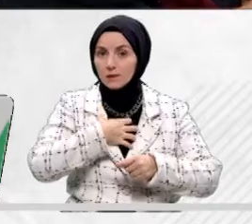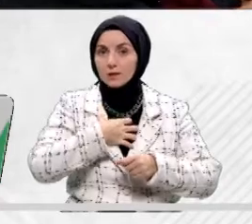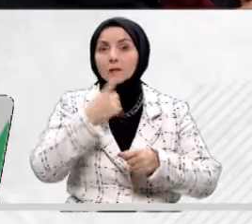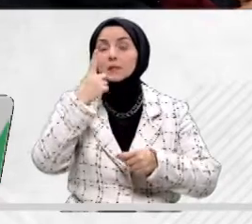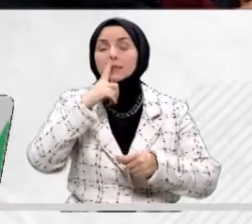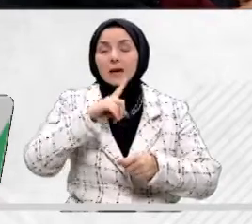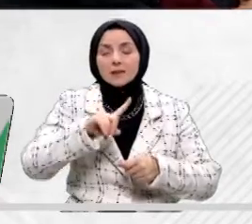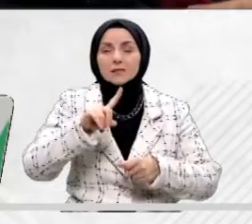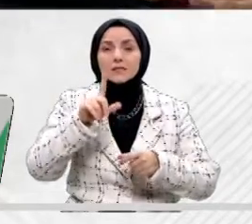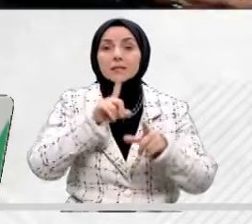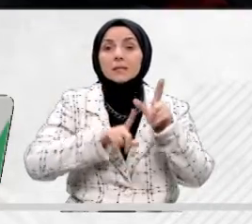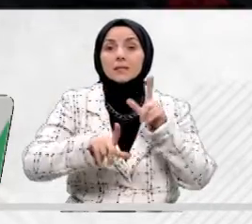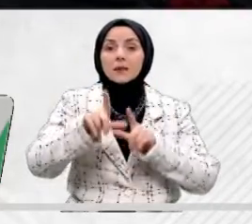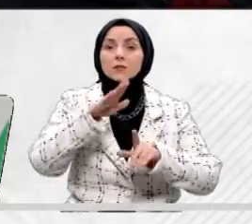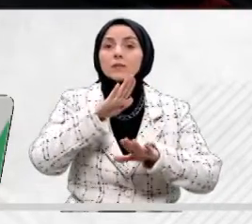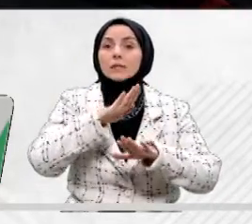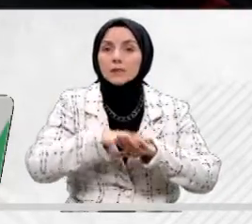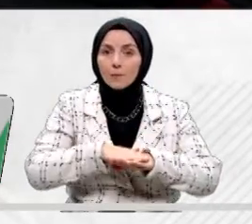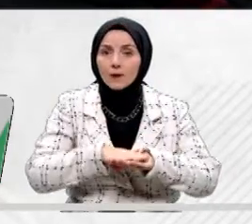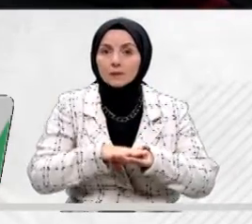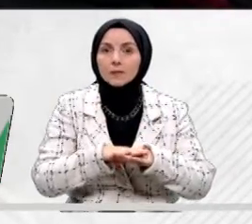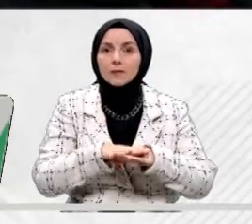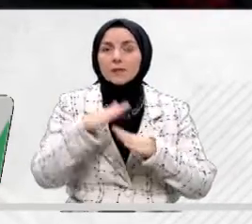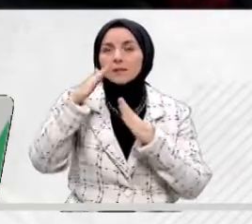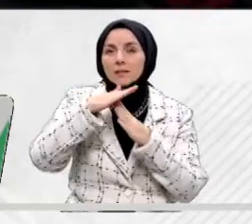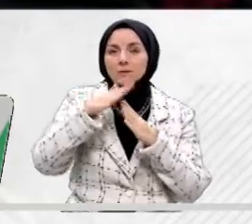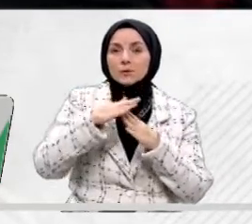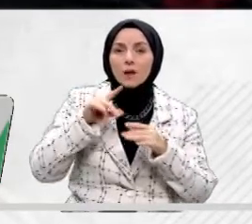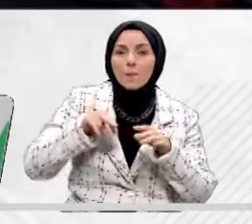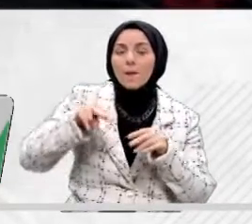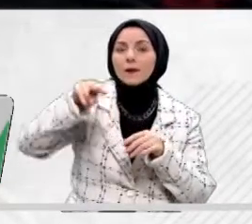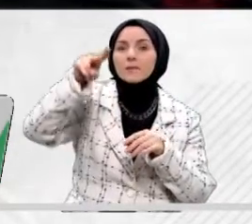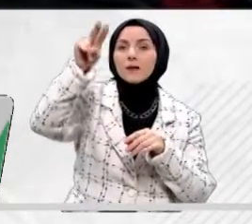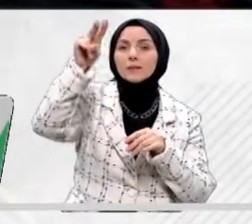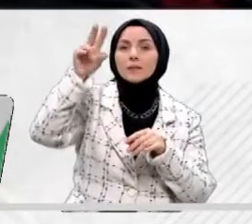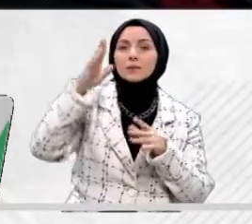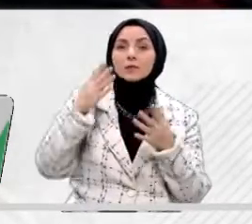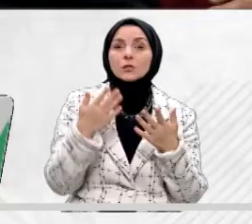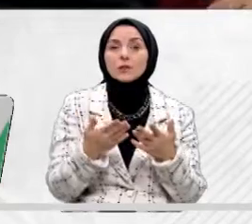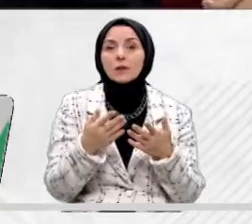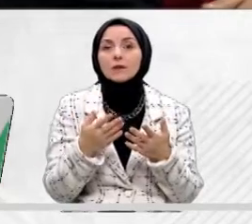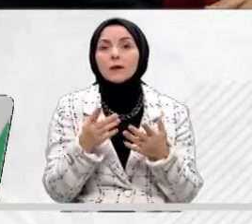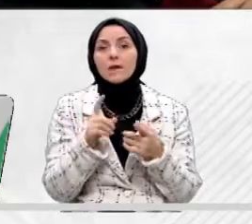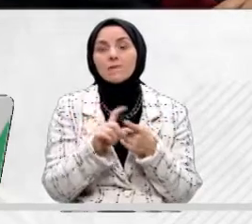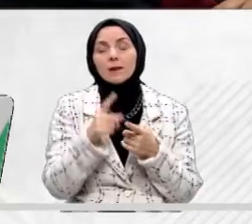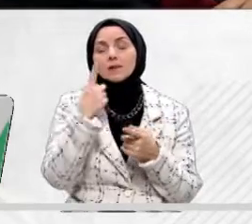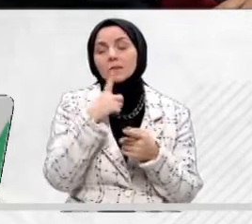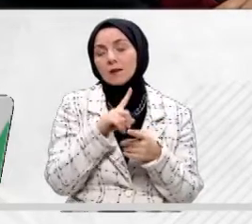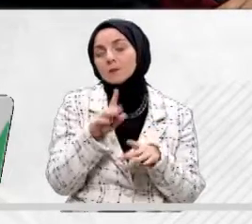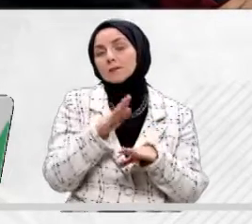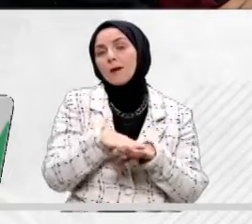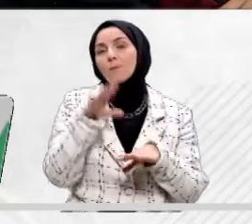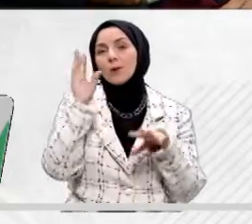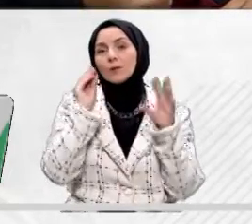bu ihtiyacını Kendisi gidip karşılayacak Teneffüse merdivenden aşağı çıkacak anne onu bırakıp gidecek orada o yüzden de okul öncesi